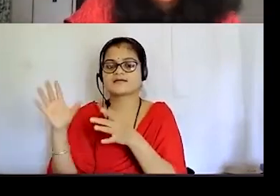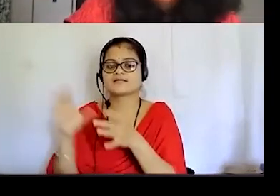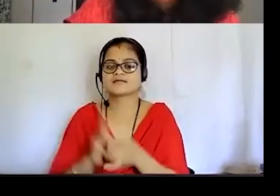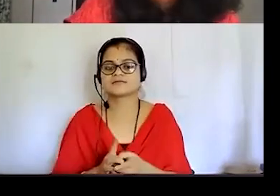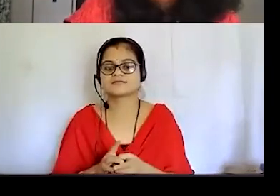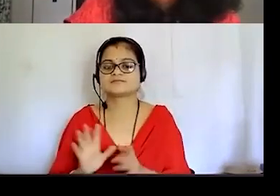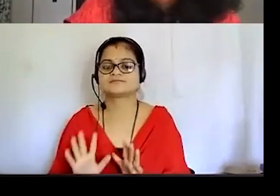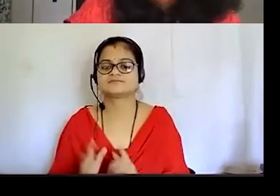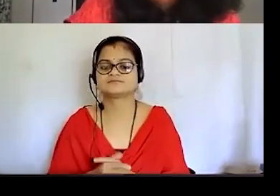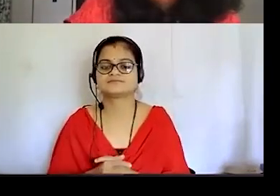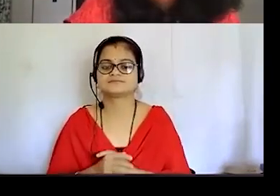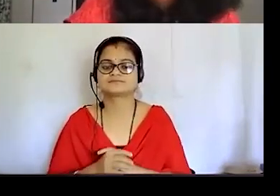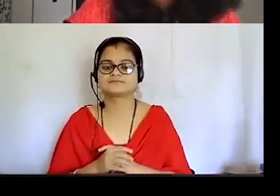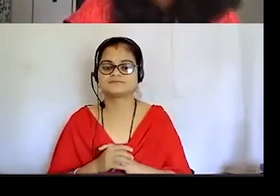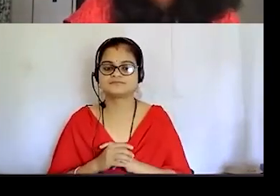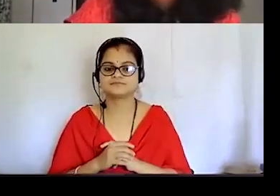ओ जरा हल्के